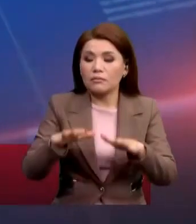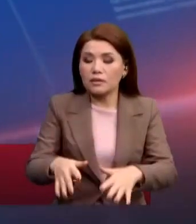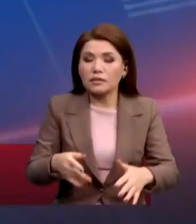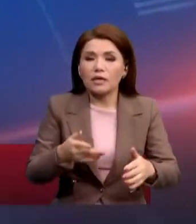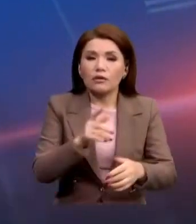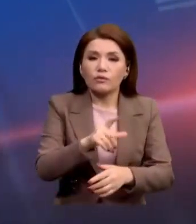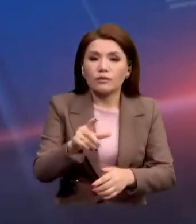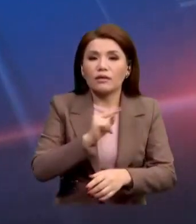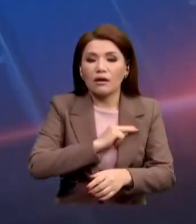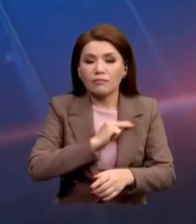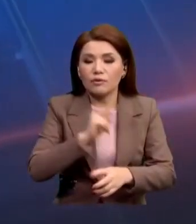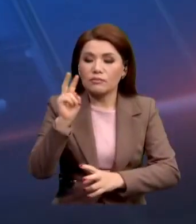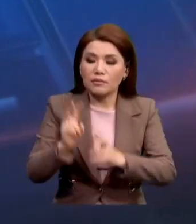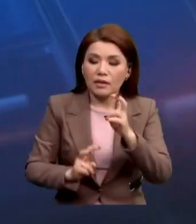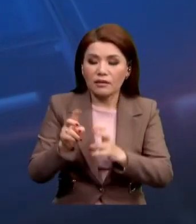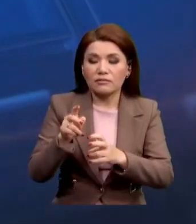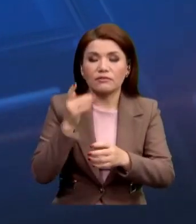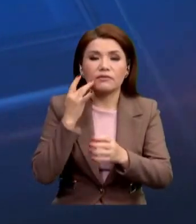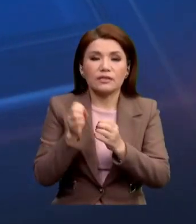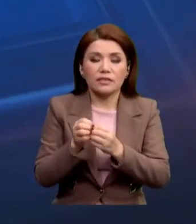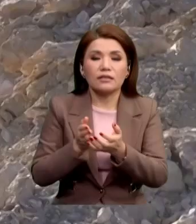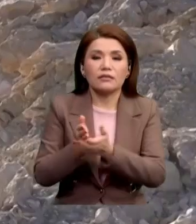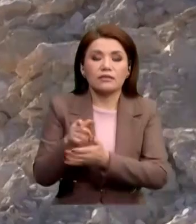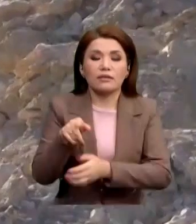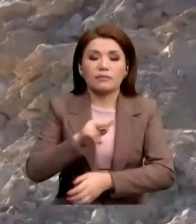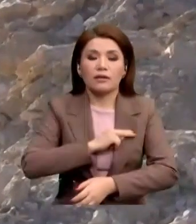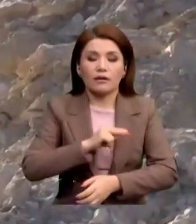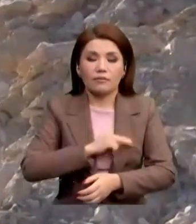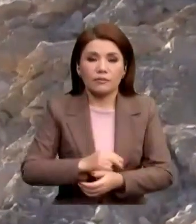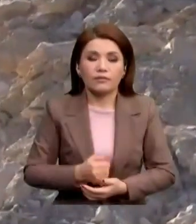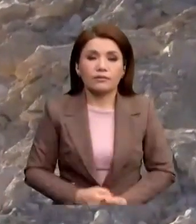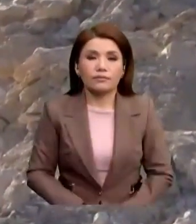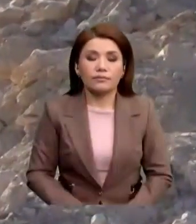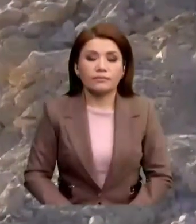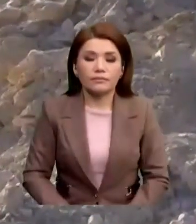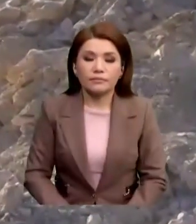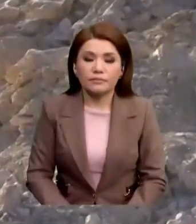негізгі жүйе құраушы кәсіпорын осы Майғайын алтын акционерлік қоғамы болатын.